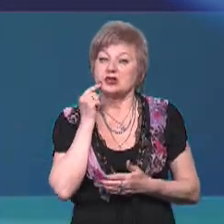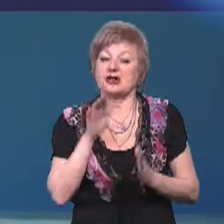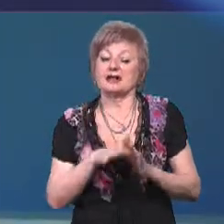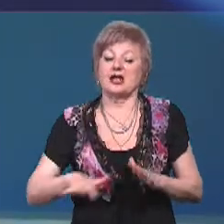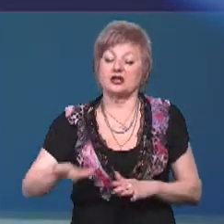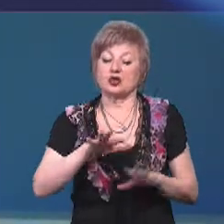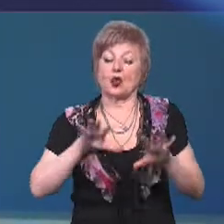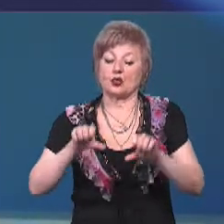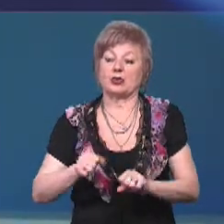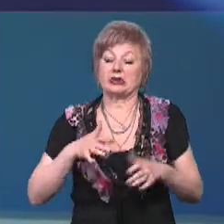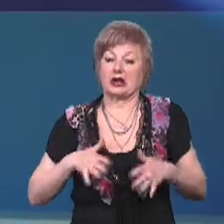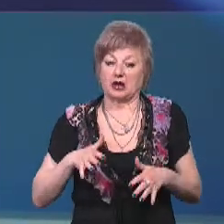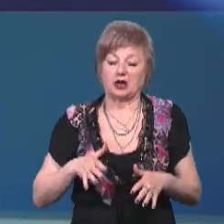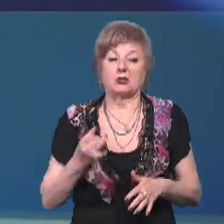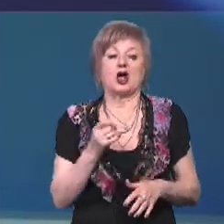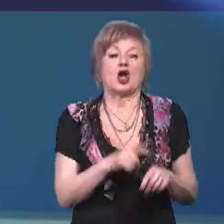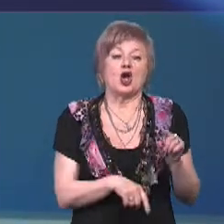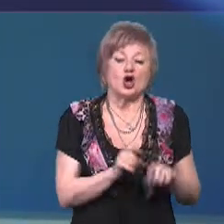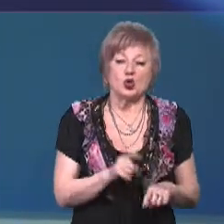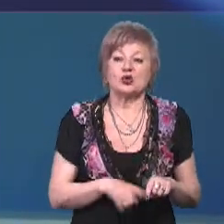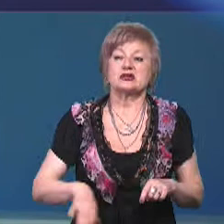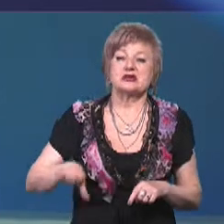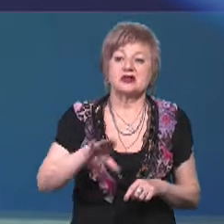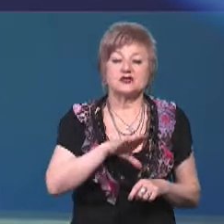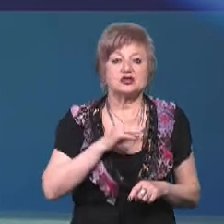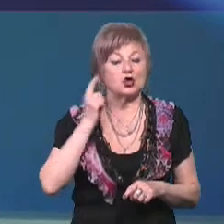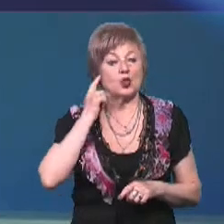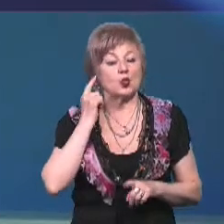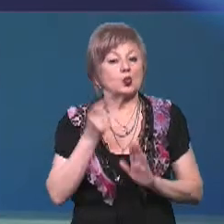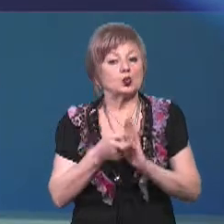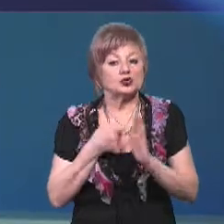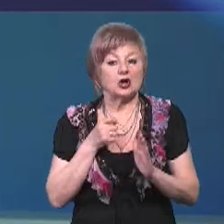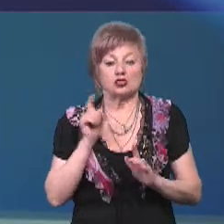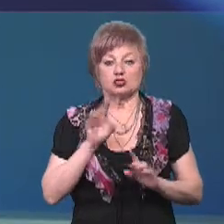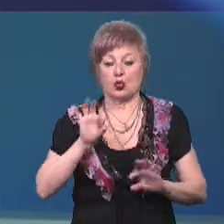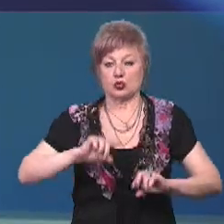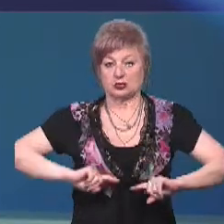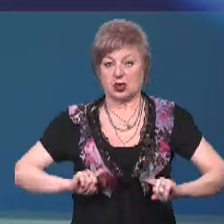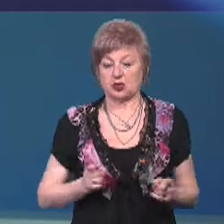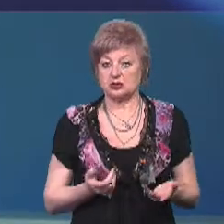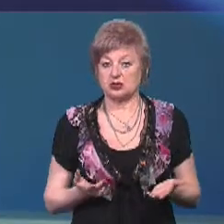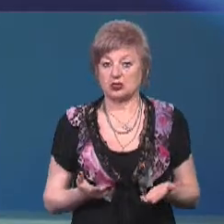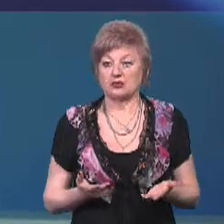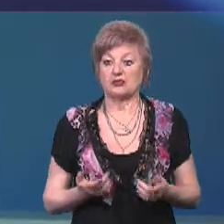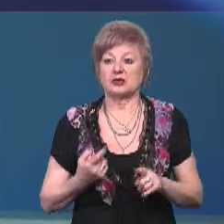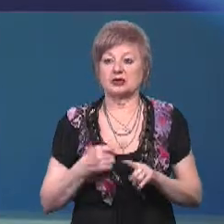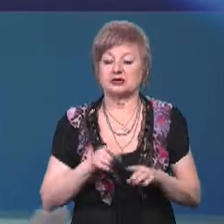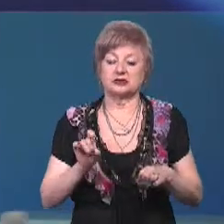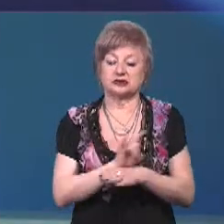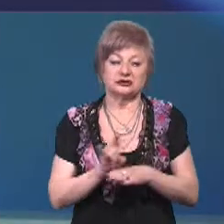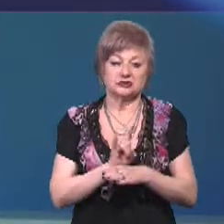і вже родичі, і ми всі, його побратими, дістали інформацію про те, що він ув'язнений. Ув'язнений за сфабрикованими